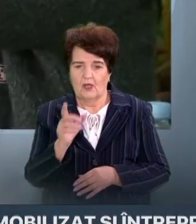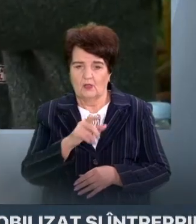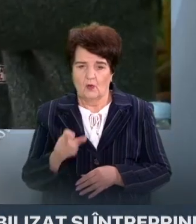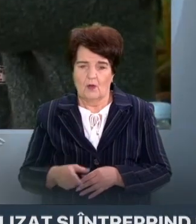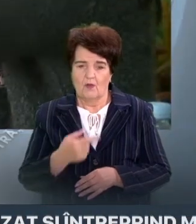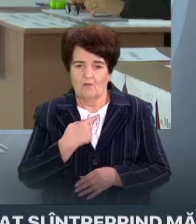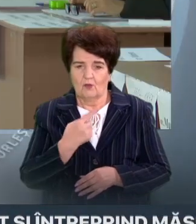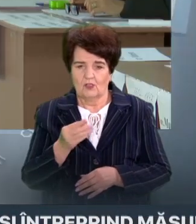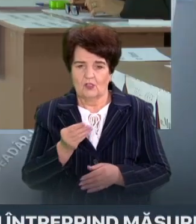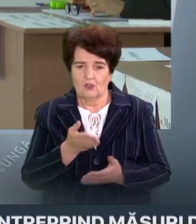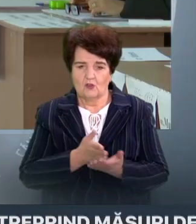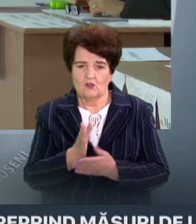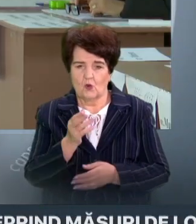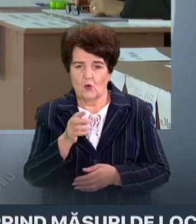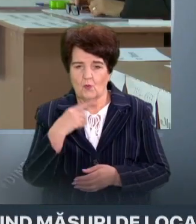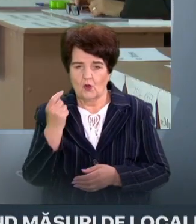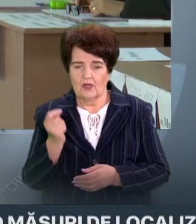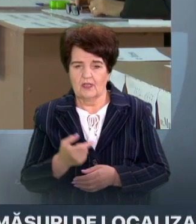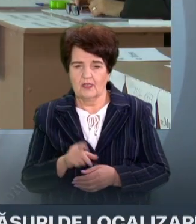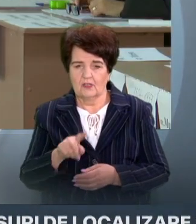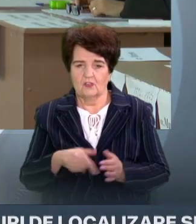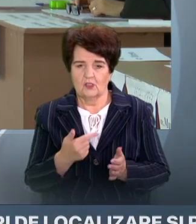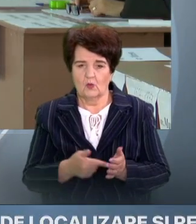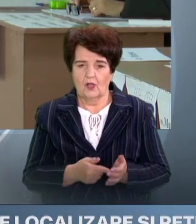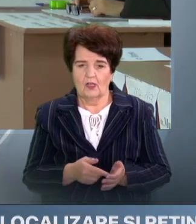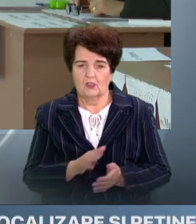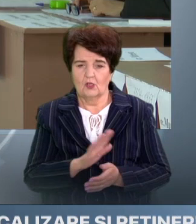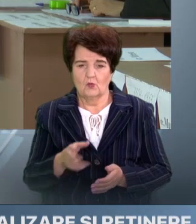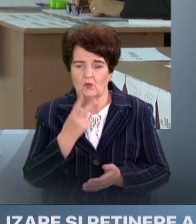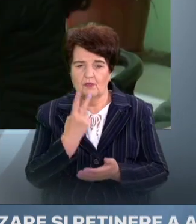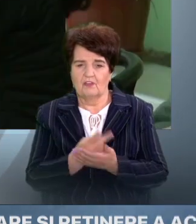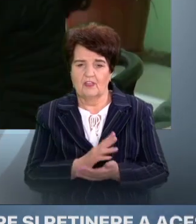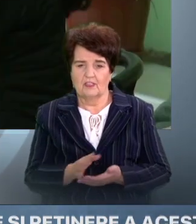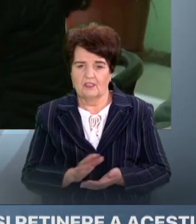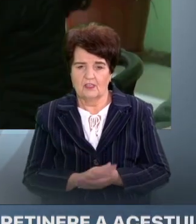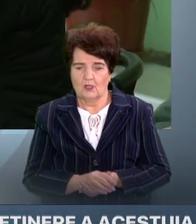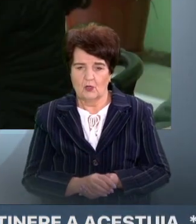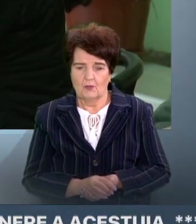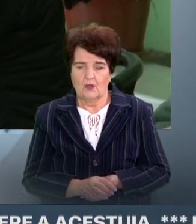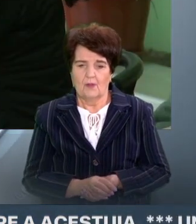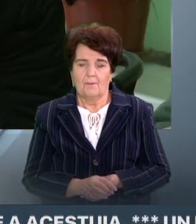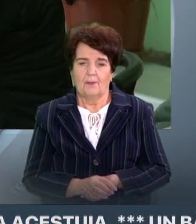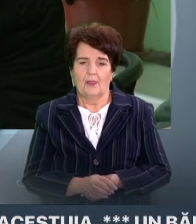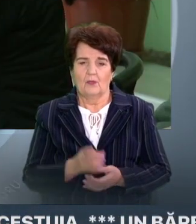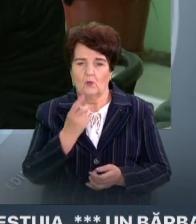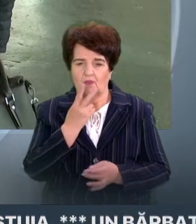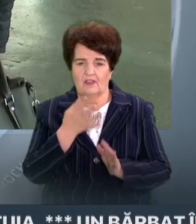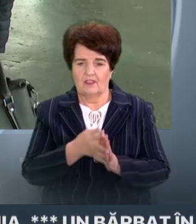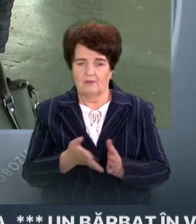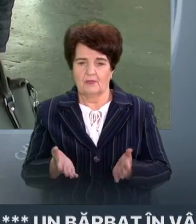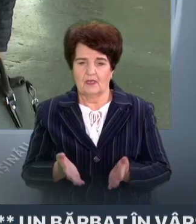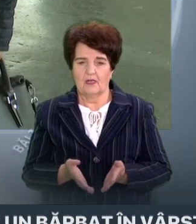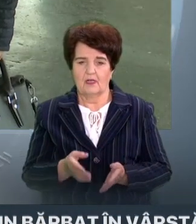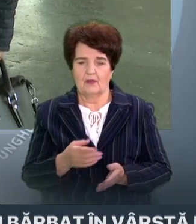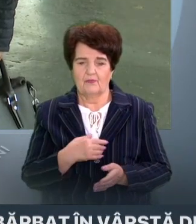votul geopolitic la nivelul acestor orașe nu este vizibil, mai degrabă se votează candidatul, se votează persoana, se votează